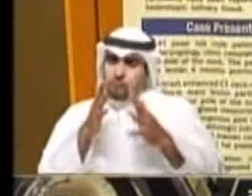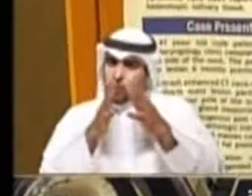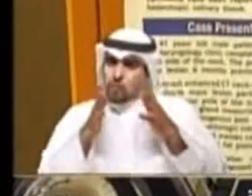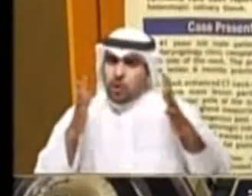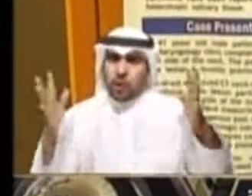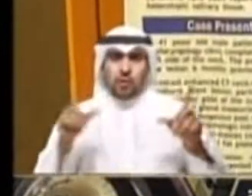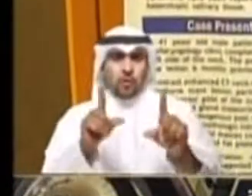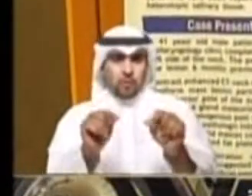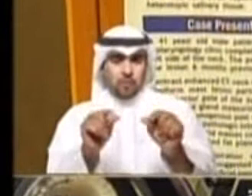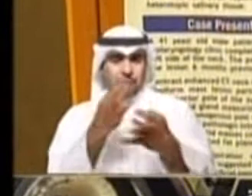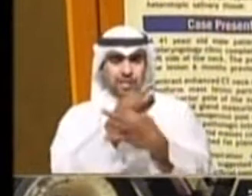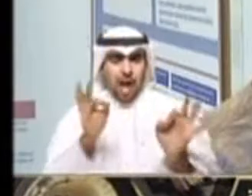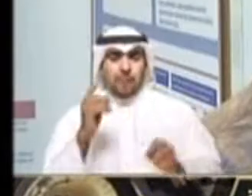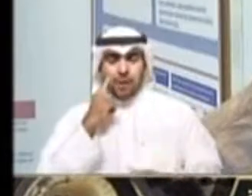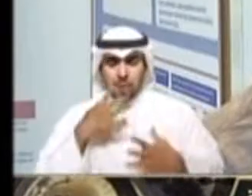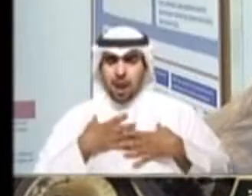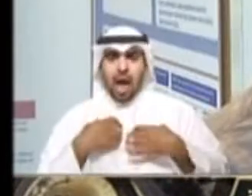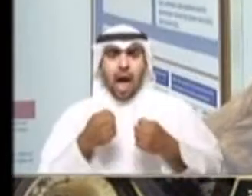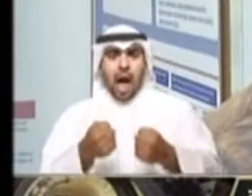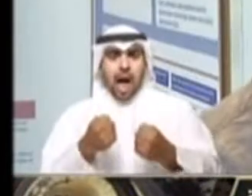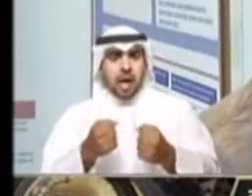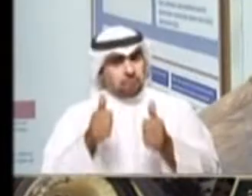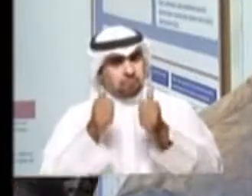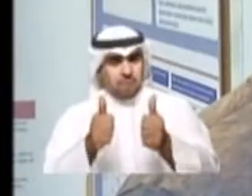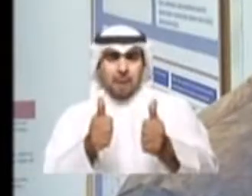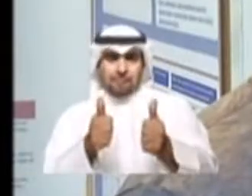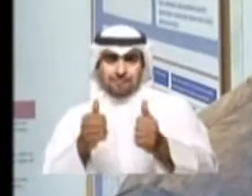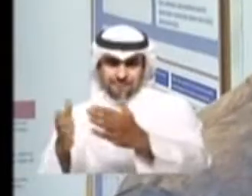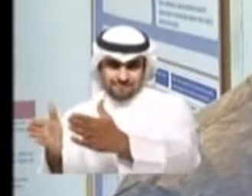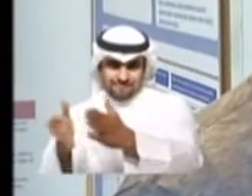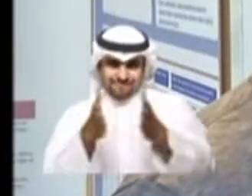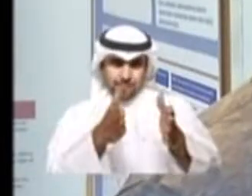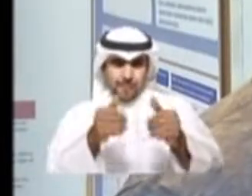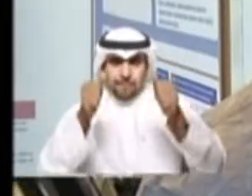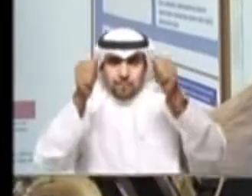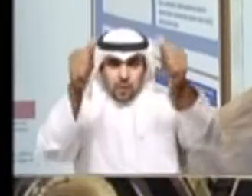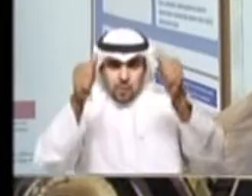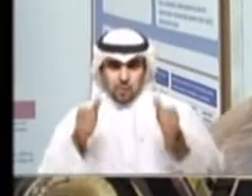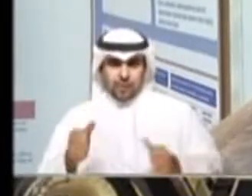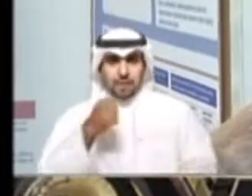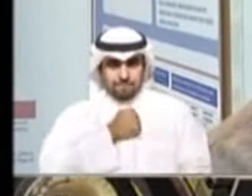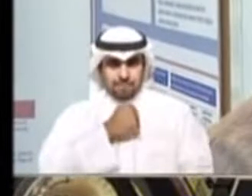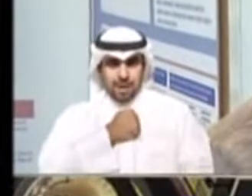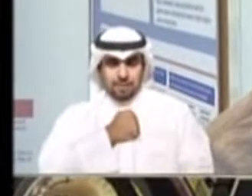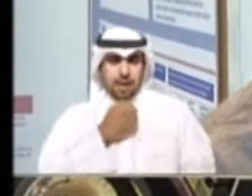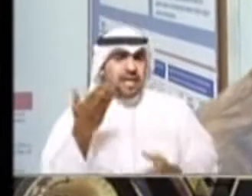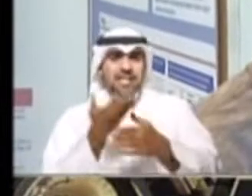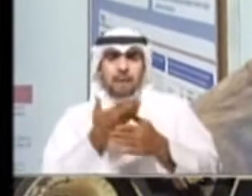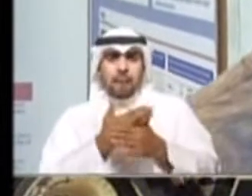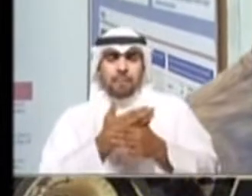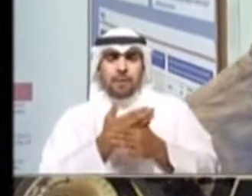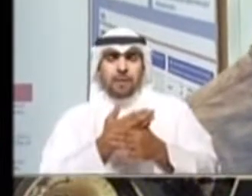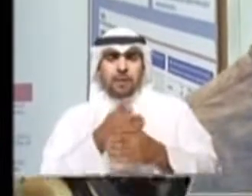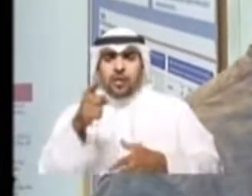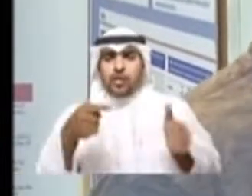وتعزيز أساليب الحياة الصحية. الملصق مالي يبحث عن سبب وقوع الحوادث لدى الشباب خصوصا